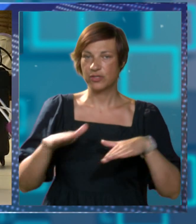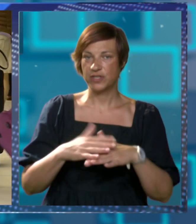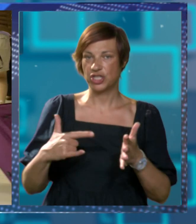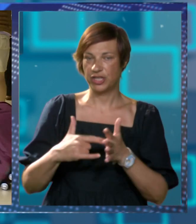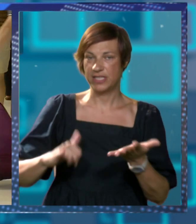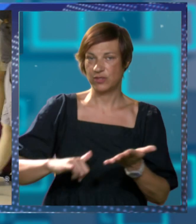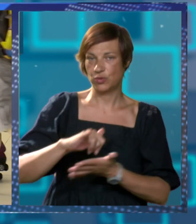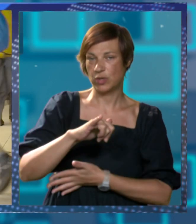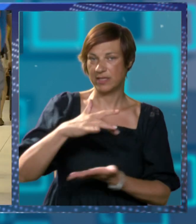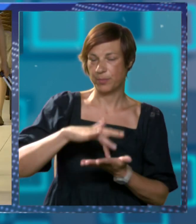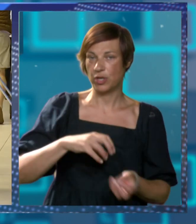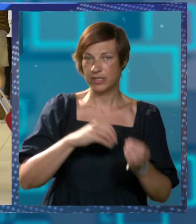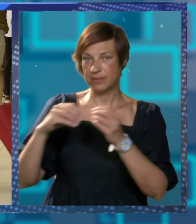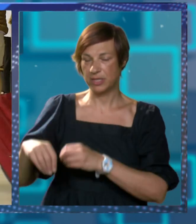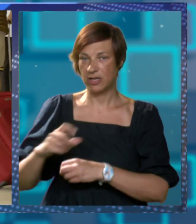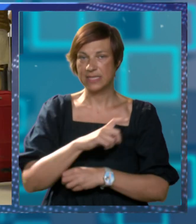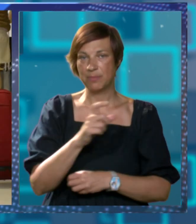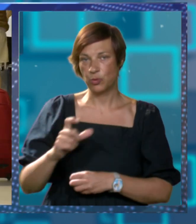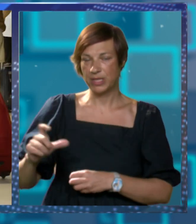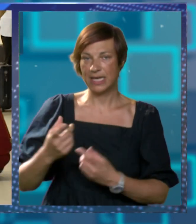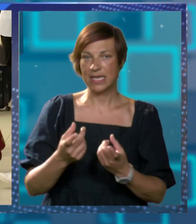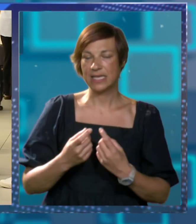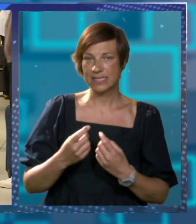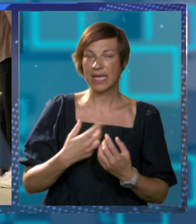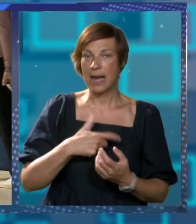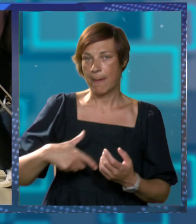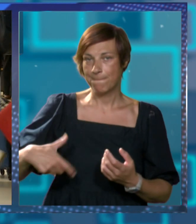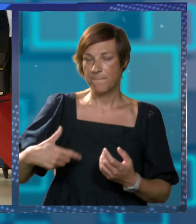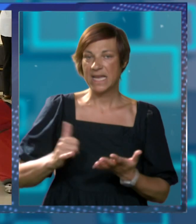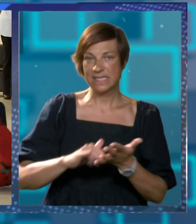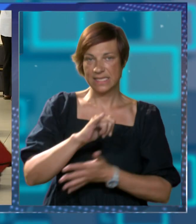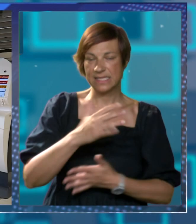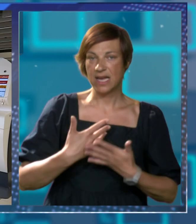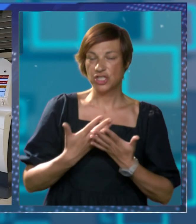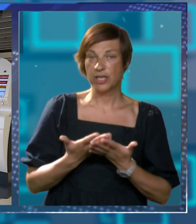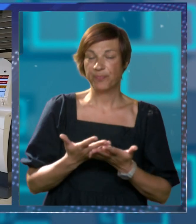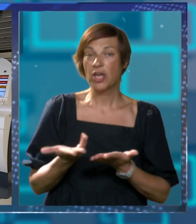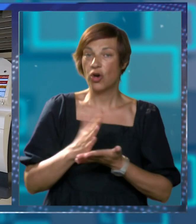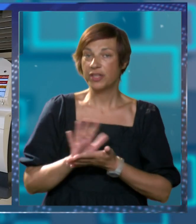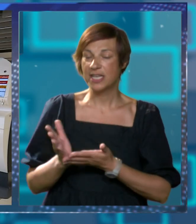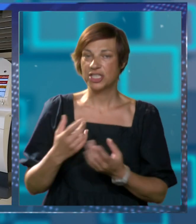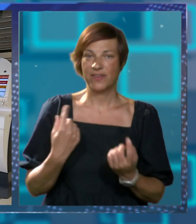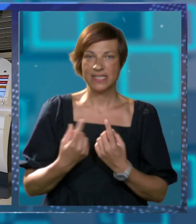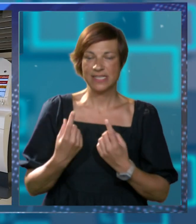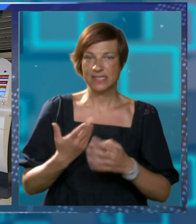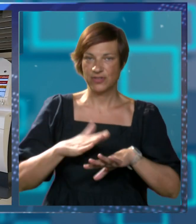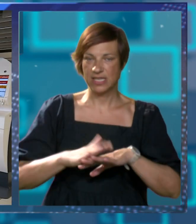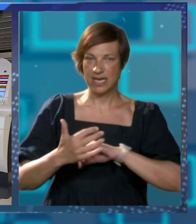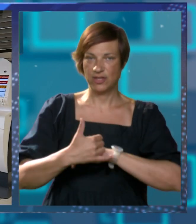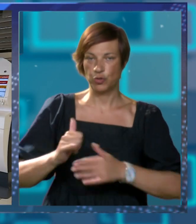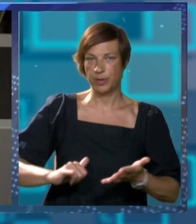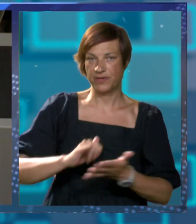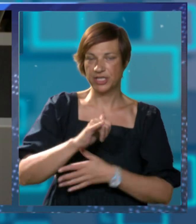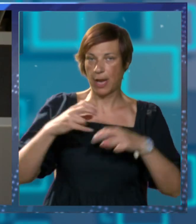od 1000 letova s polascima i dolascima u talijanske, ali i belgijske zračne luke. Odražava li se trenutačna situacija i na